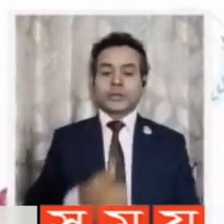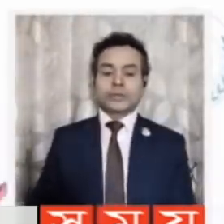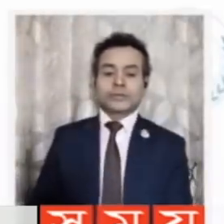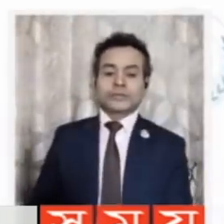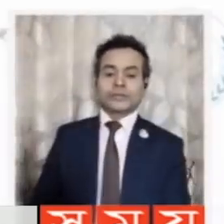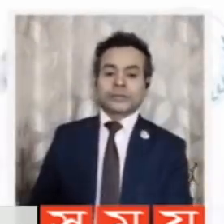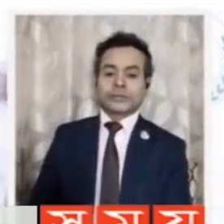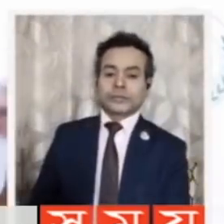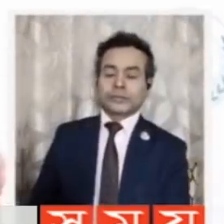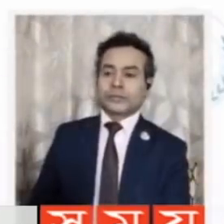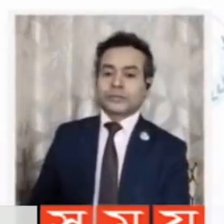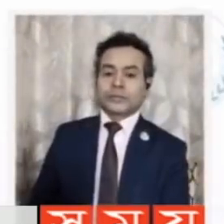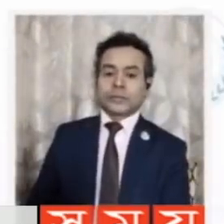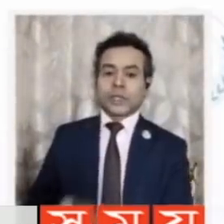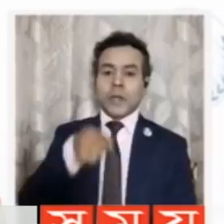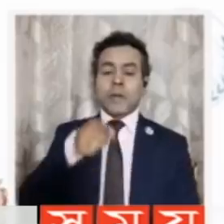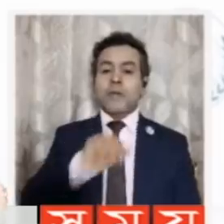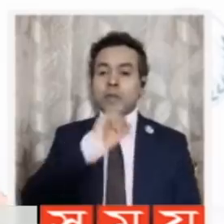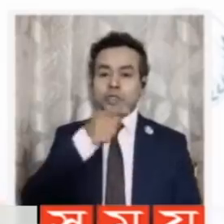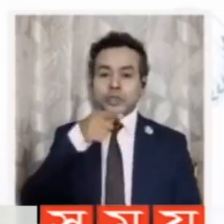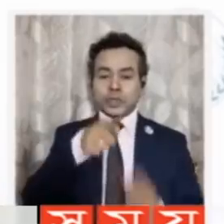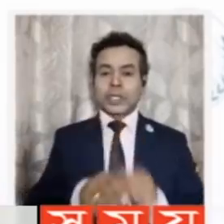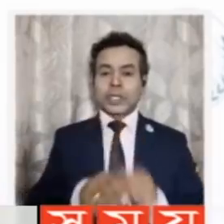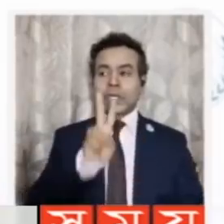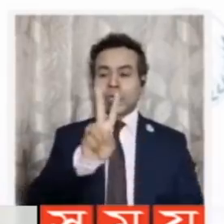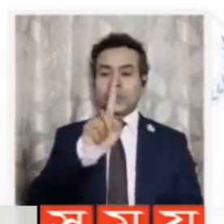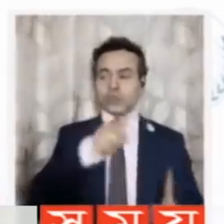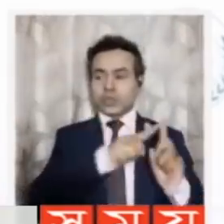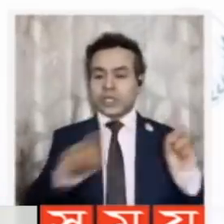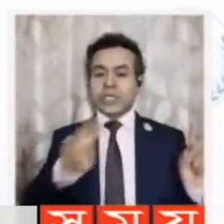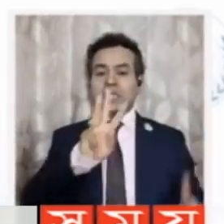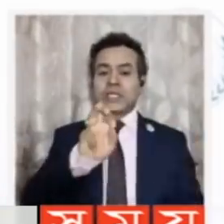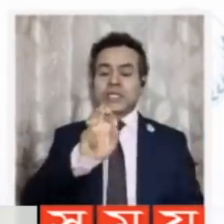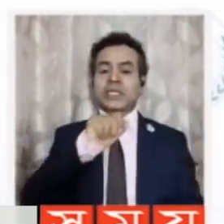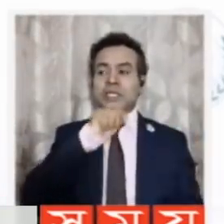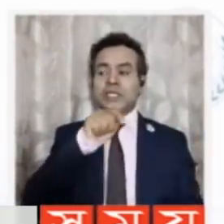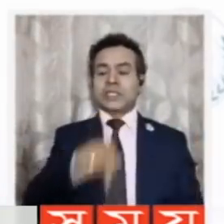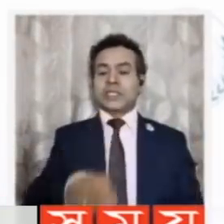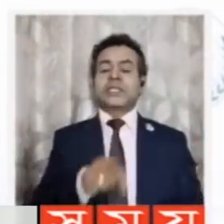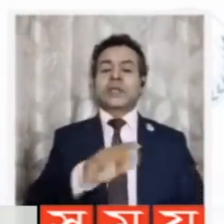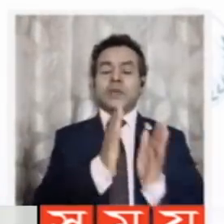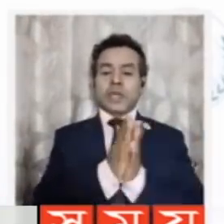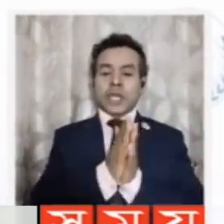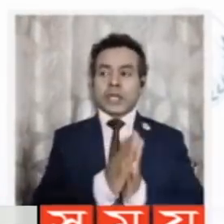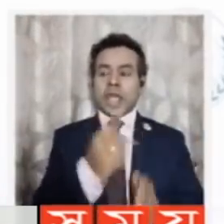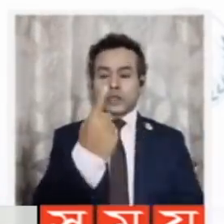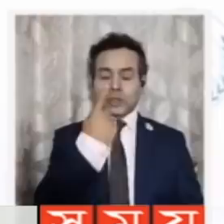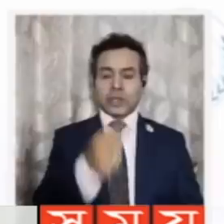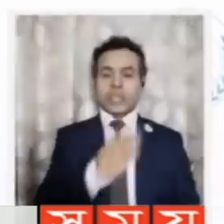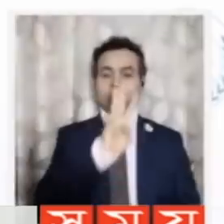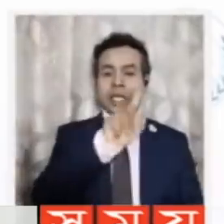বয়স বিভাজনে 21 থেকে 30, গত 24 ঘন্টায় যারা মৃত্যুবরণ করেছেন 21 থেকে 30 বছর 1 জন,